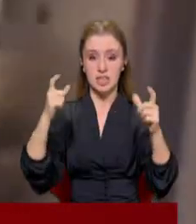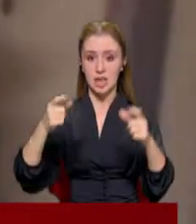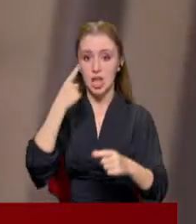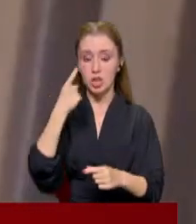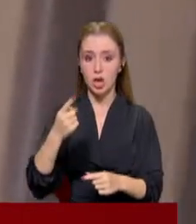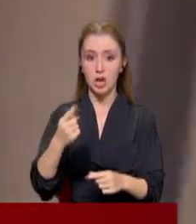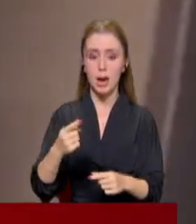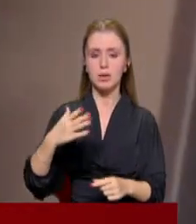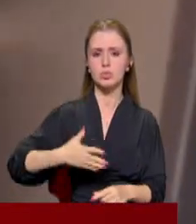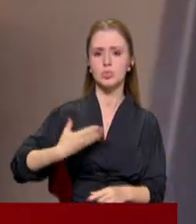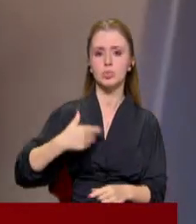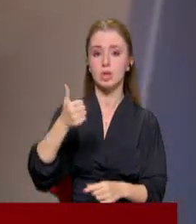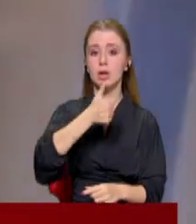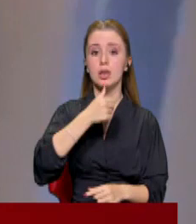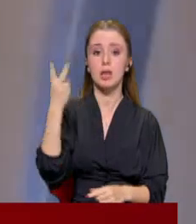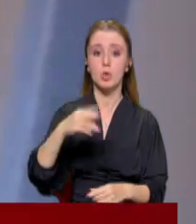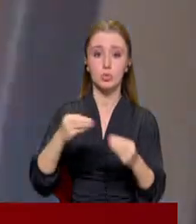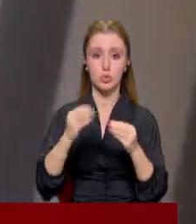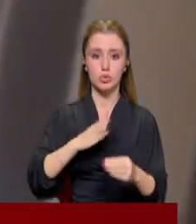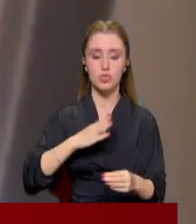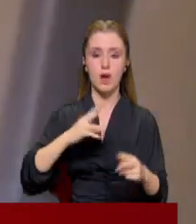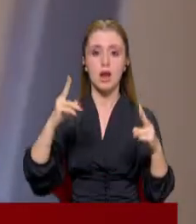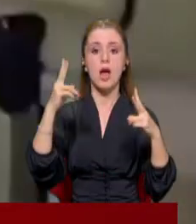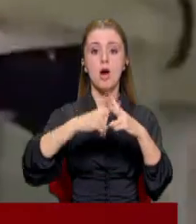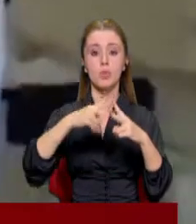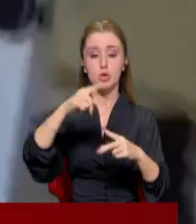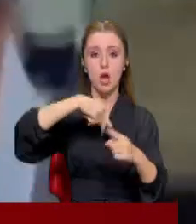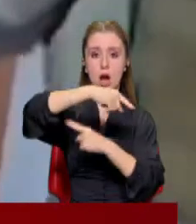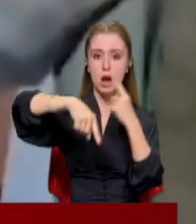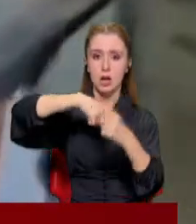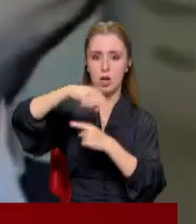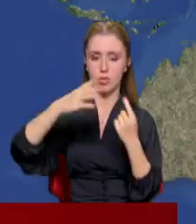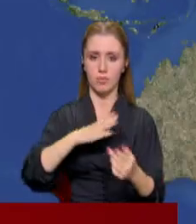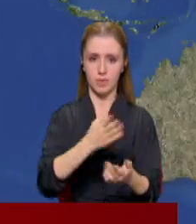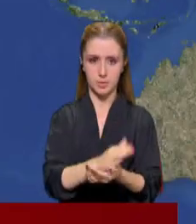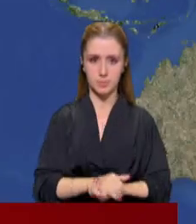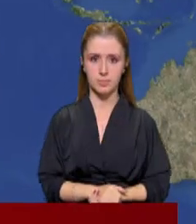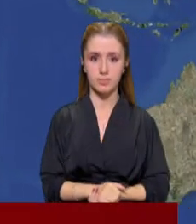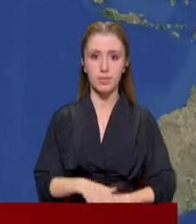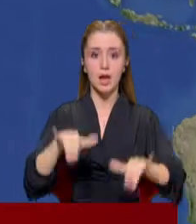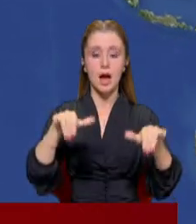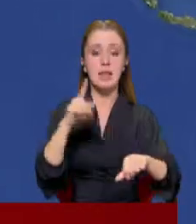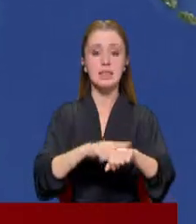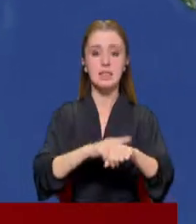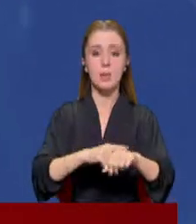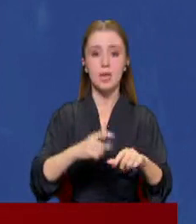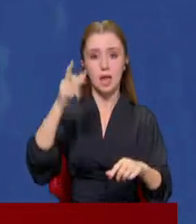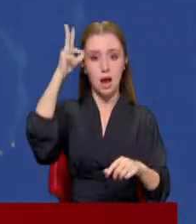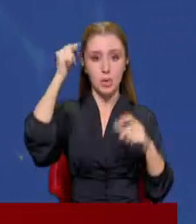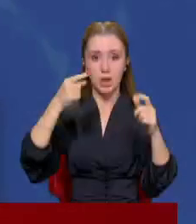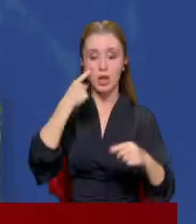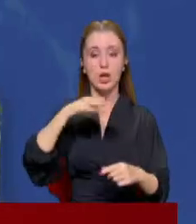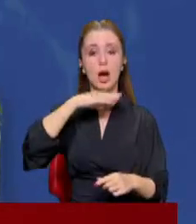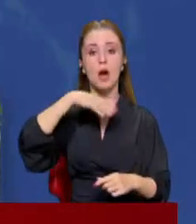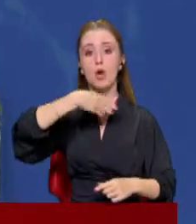kasten adam öldürme suçlamasıyla hem de İnterpol tarafından kırmızı bültenle aranıyordu aynı zamanda Güney Amerika'dan